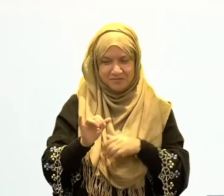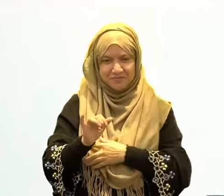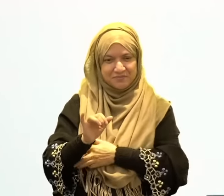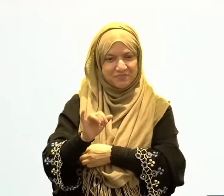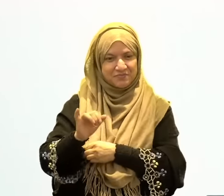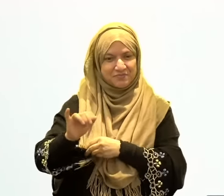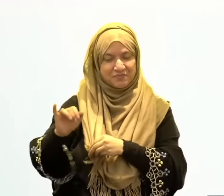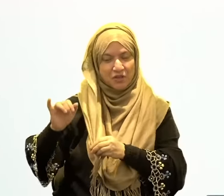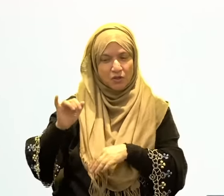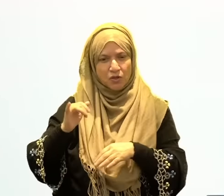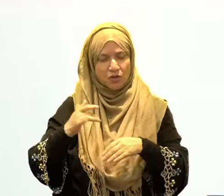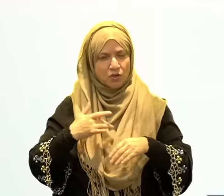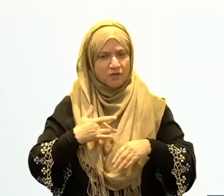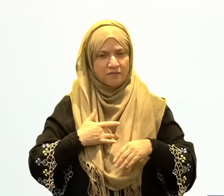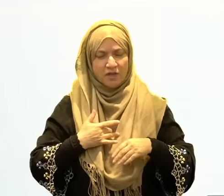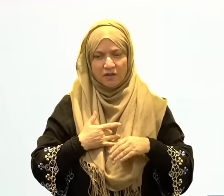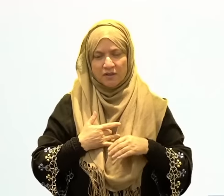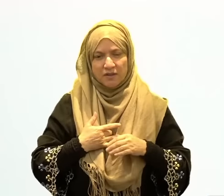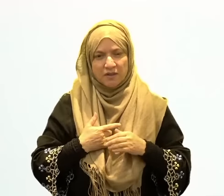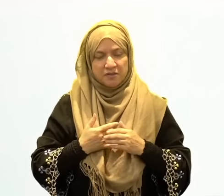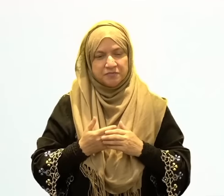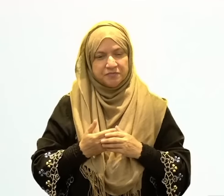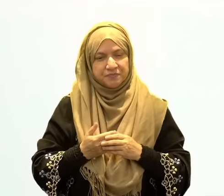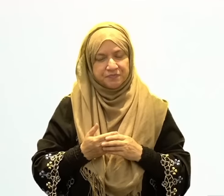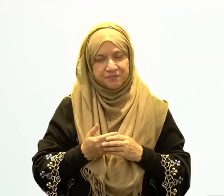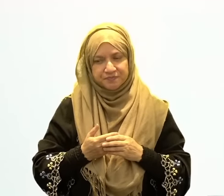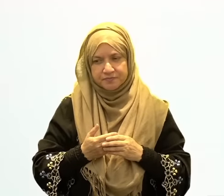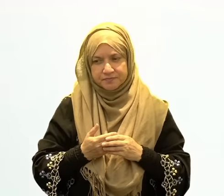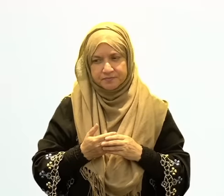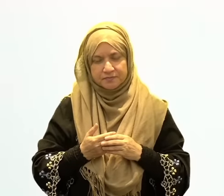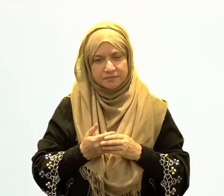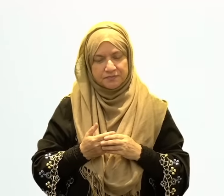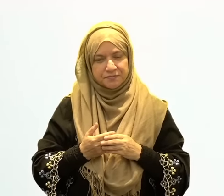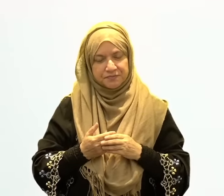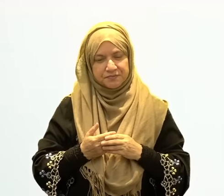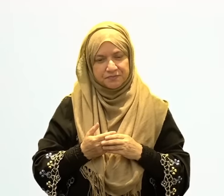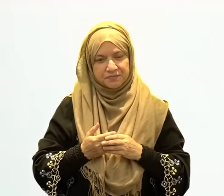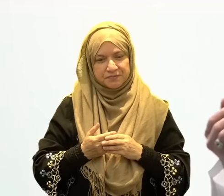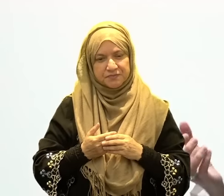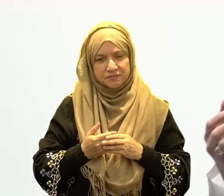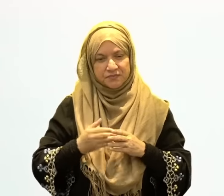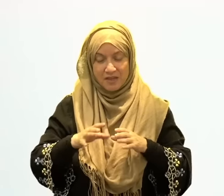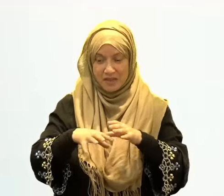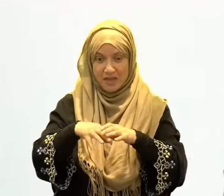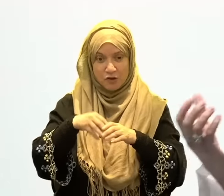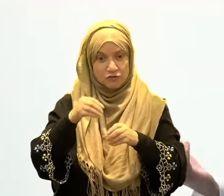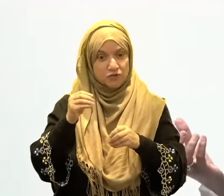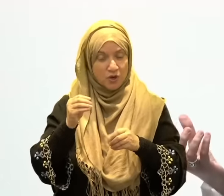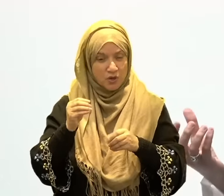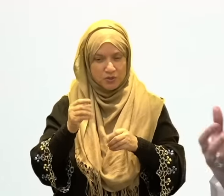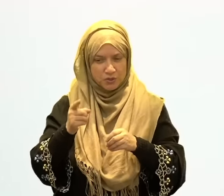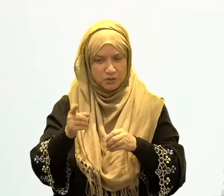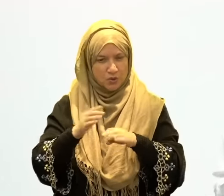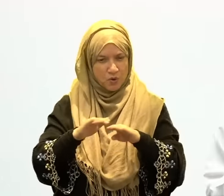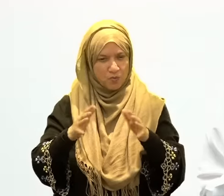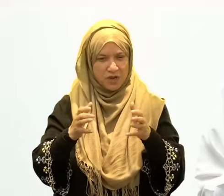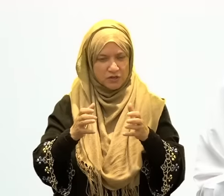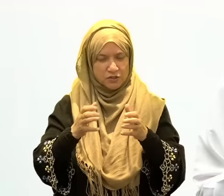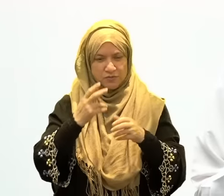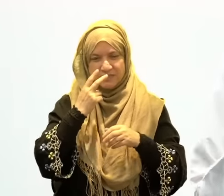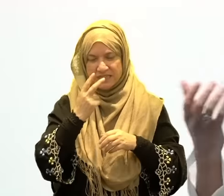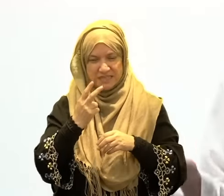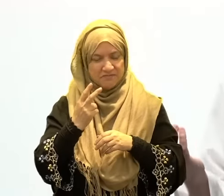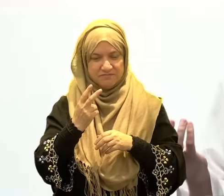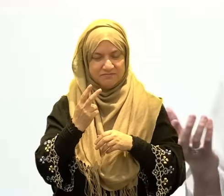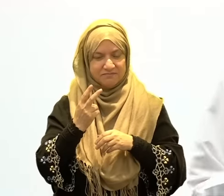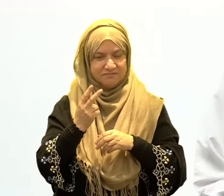complete strangers. But the Prophet ﷺ did not stop there, because we know that evil people can find